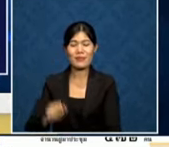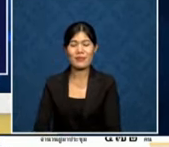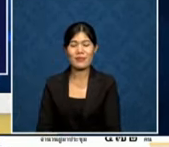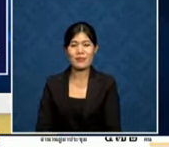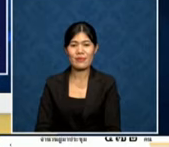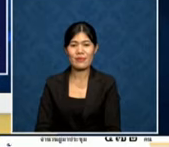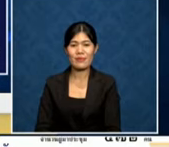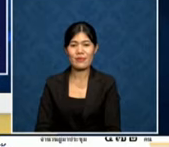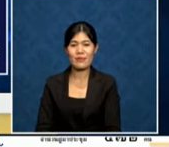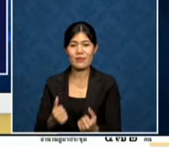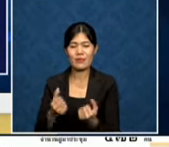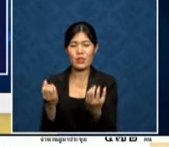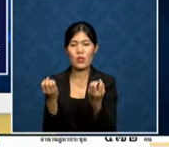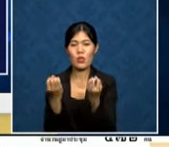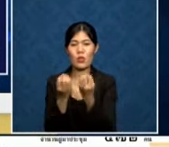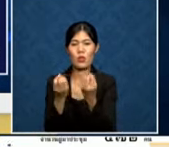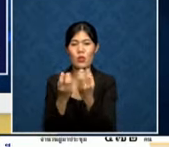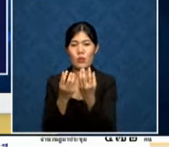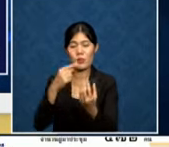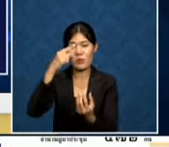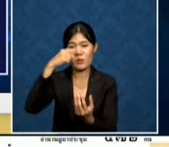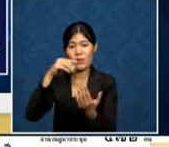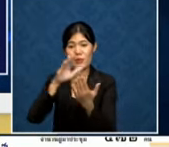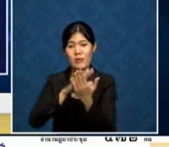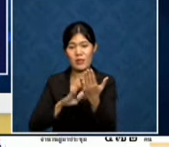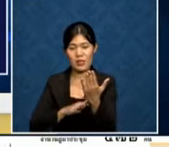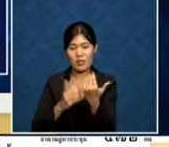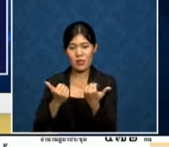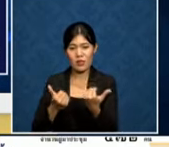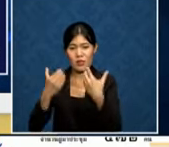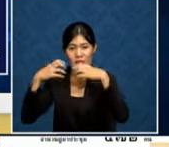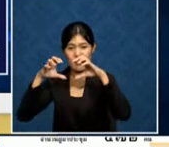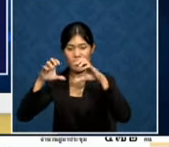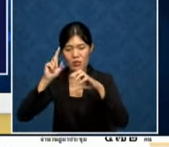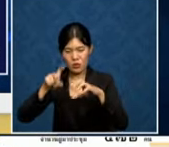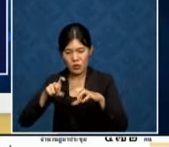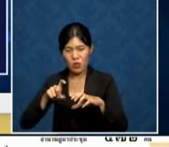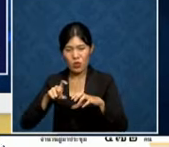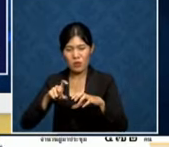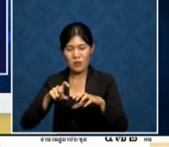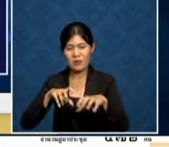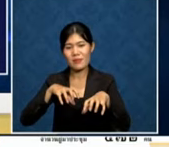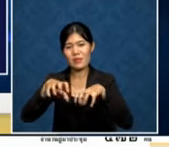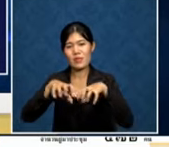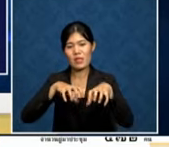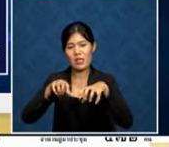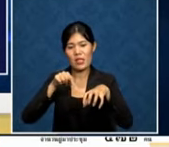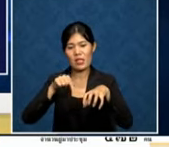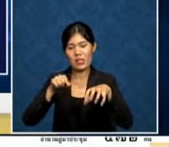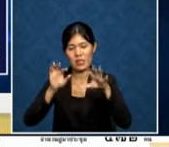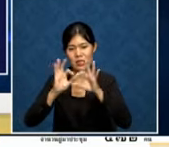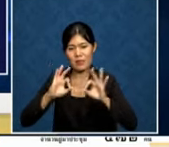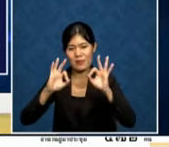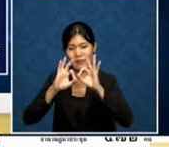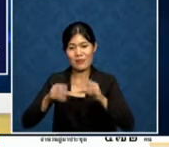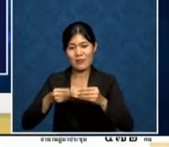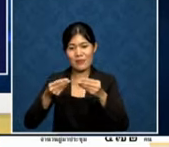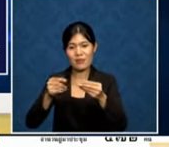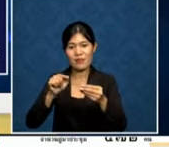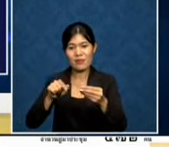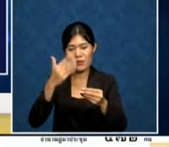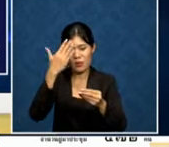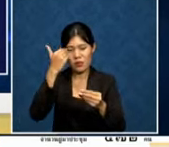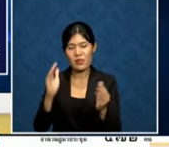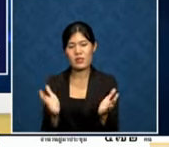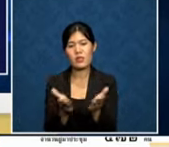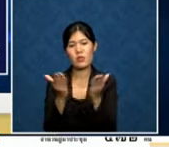คือนี่คือความเสียหายอย่างยิ่งสำหรับประเทศนี้ครับที่รัฐบาลจะต้องให้ความสำคัญครับกับการสนับสนุนการเติบโตของเศรษฐกิจ